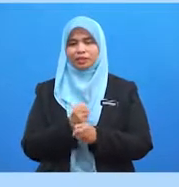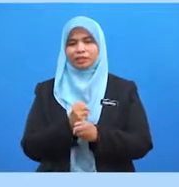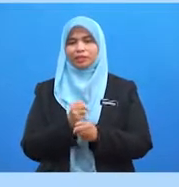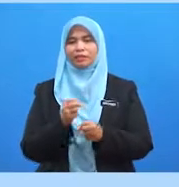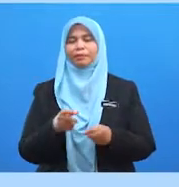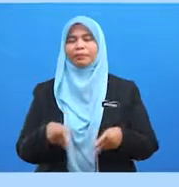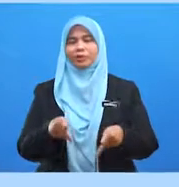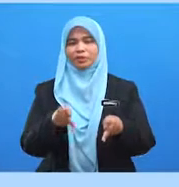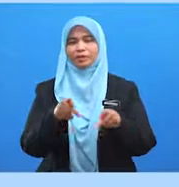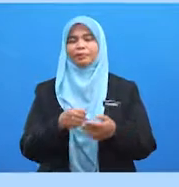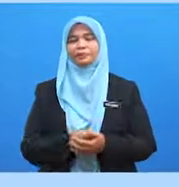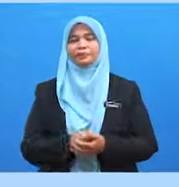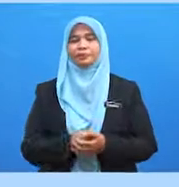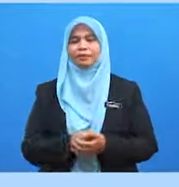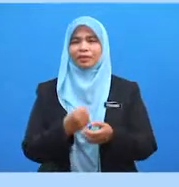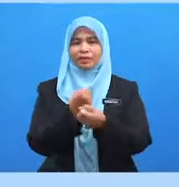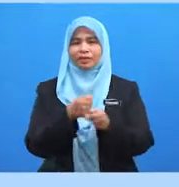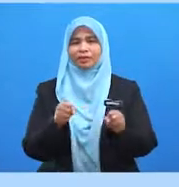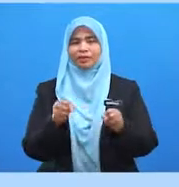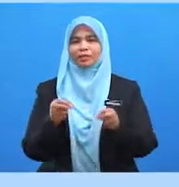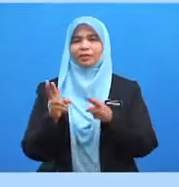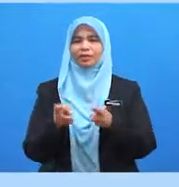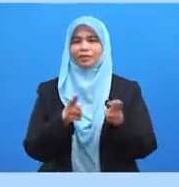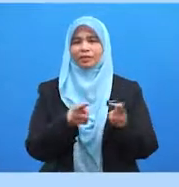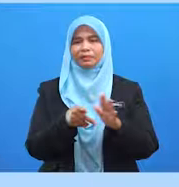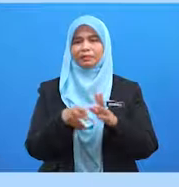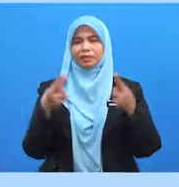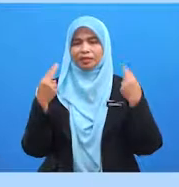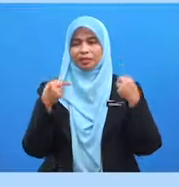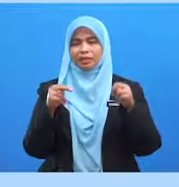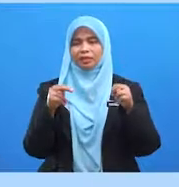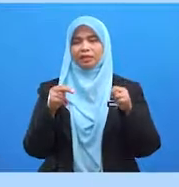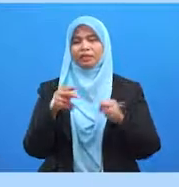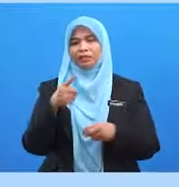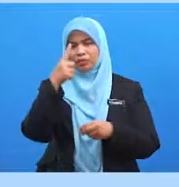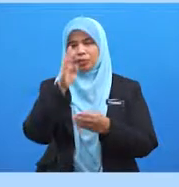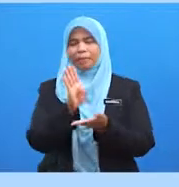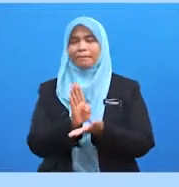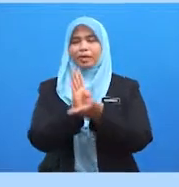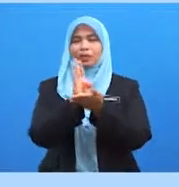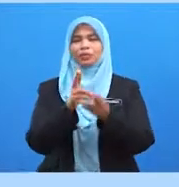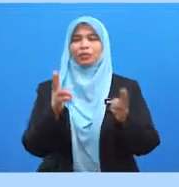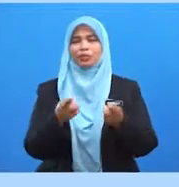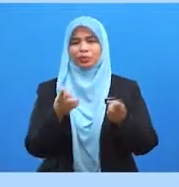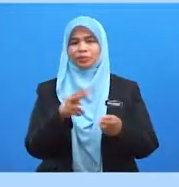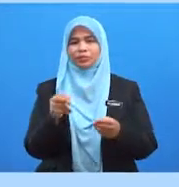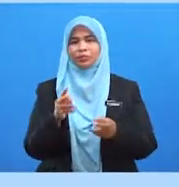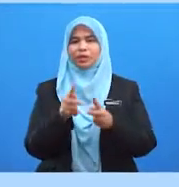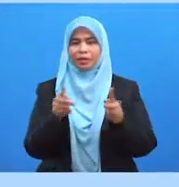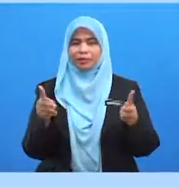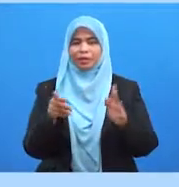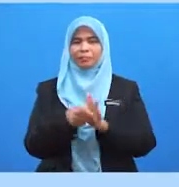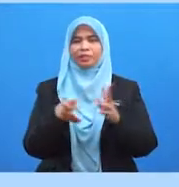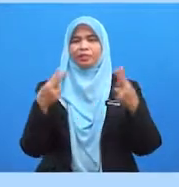rancangan perniagaan yang terancang membantu usahawan untuk mengembangkan